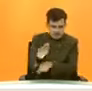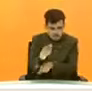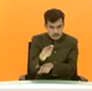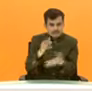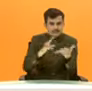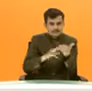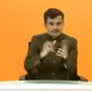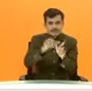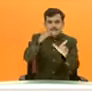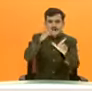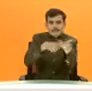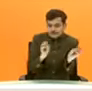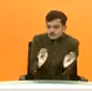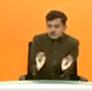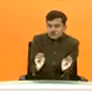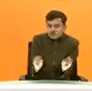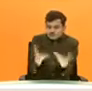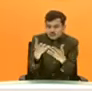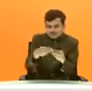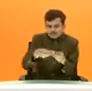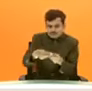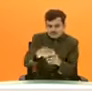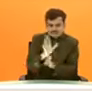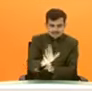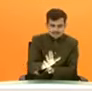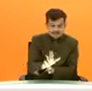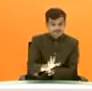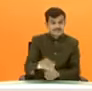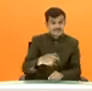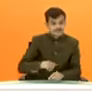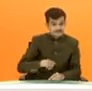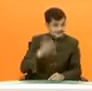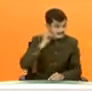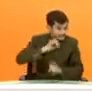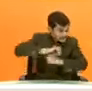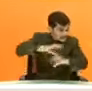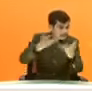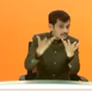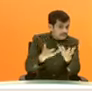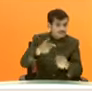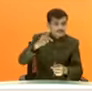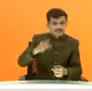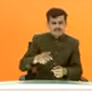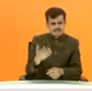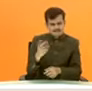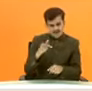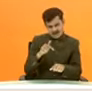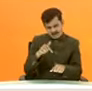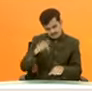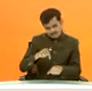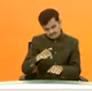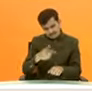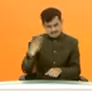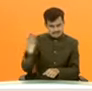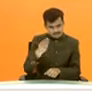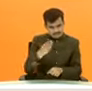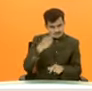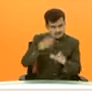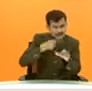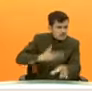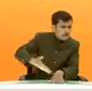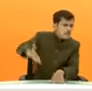मई का महीना शुरू हो रहा है। मैं आपको आज से करीब 108